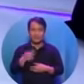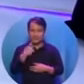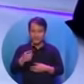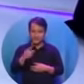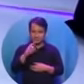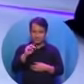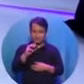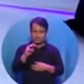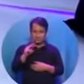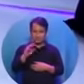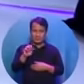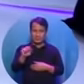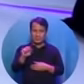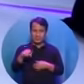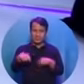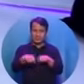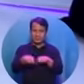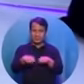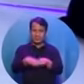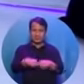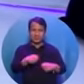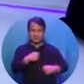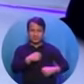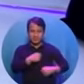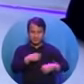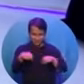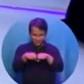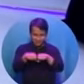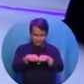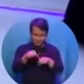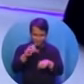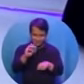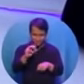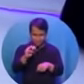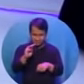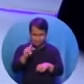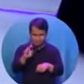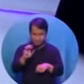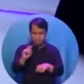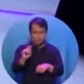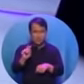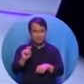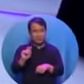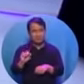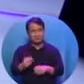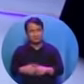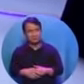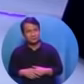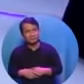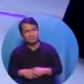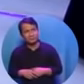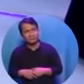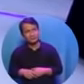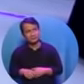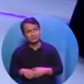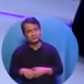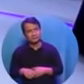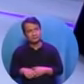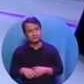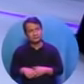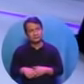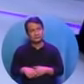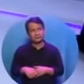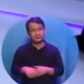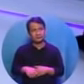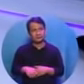combat shoes. Si Mister. Ano ba? Ako Doc Martin.